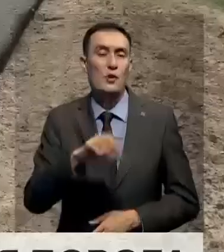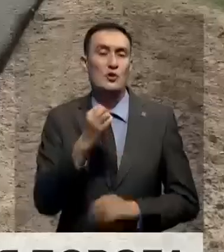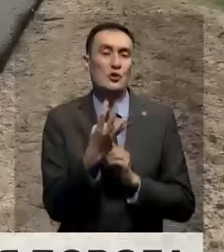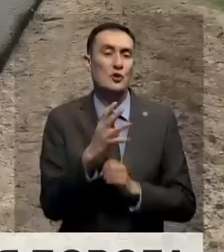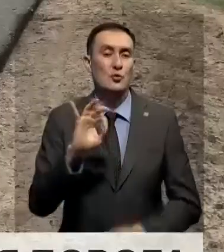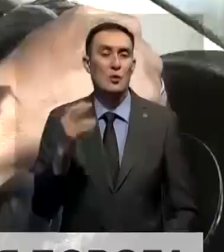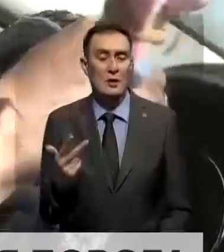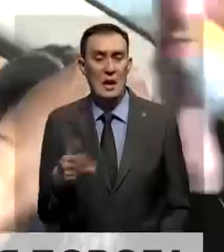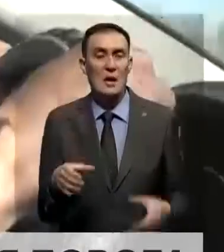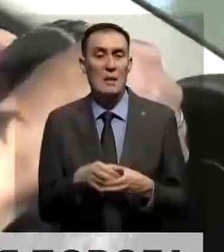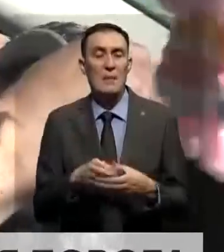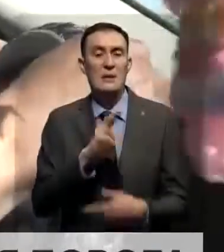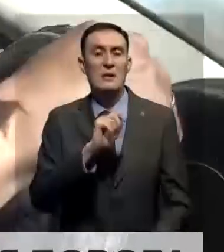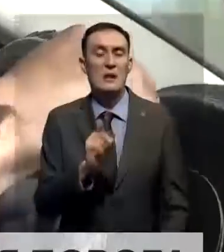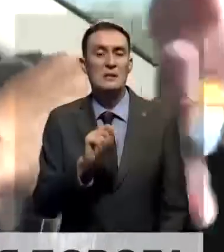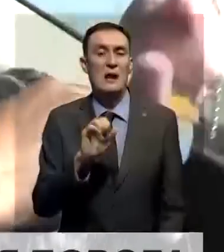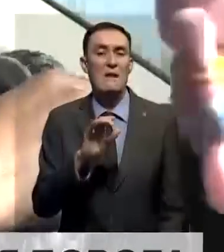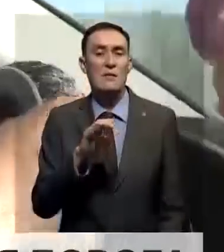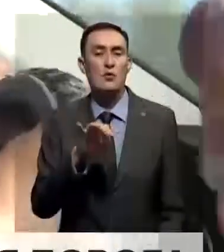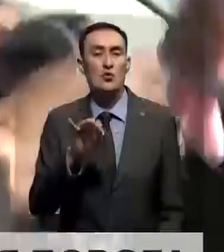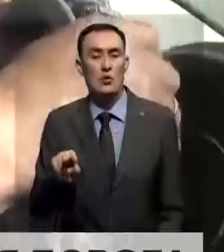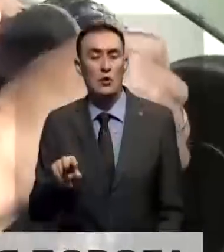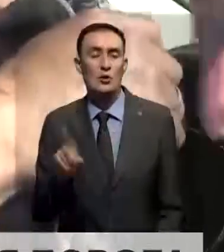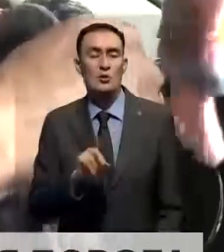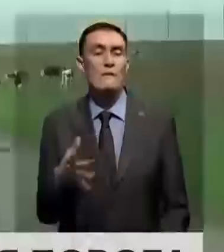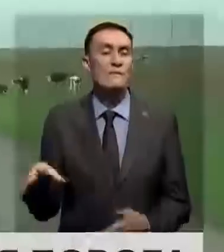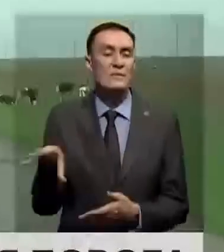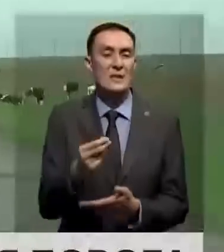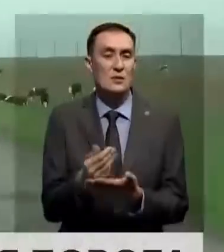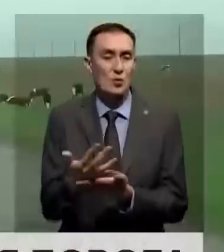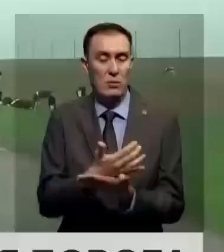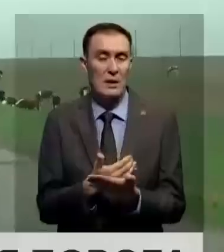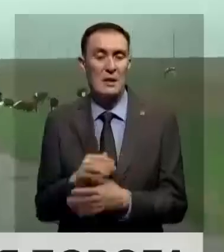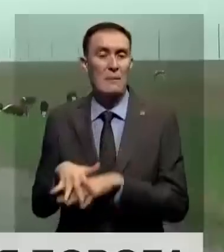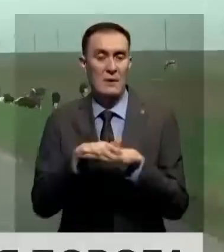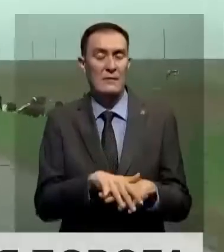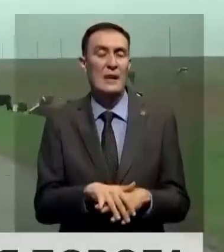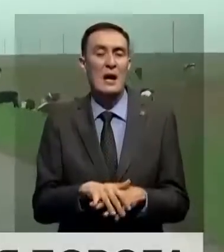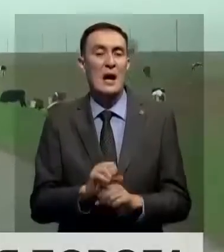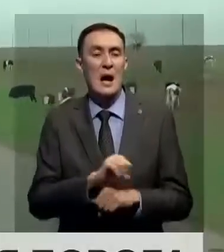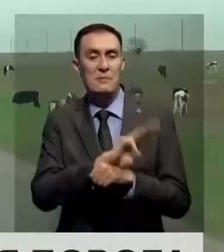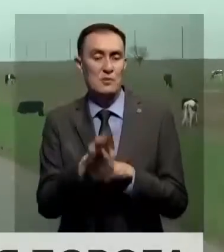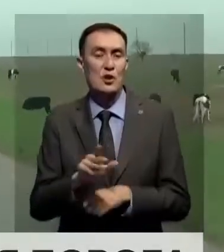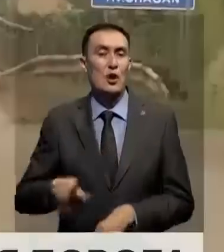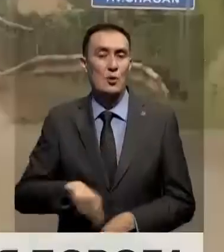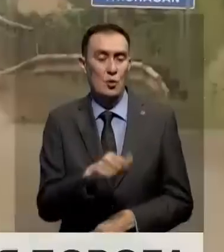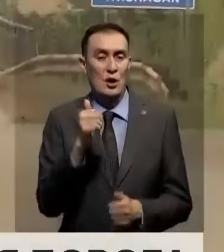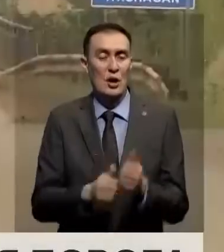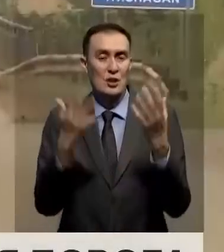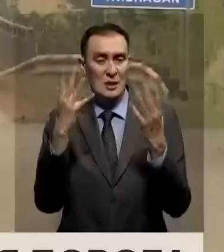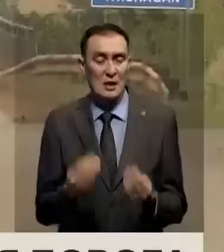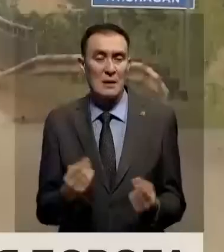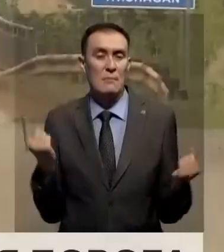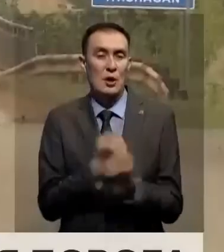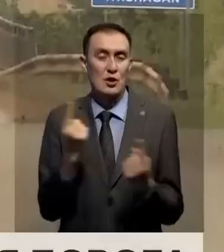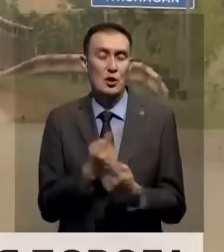1403. Нацкомпании «Казавтожол» сказали, что все собранные средства направят на содержание дороги. К слову, ежедневно здесь